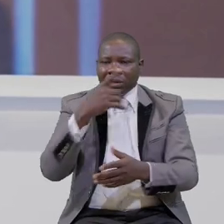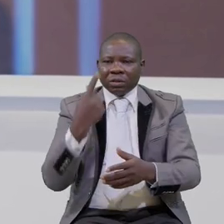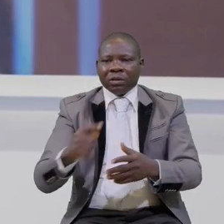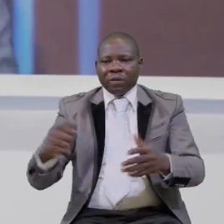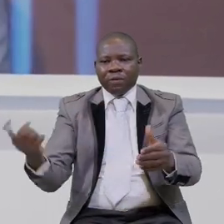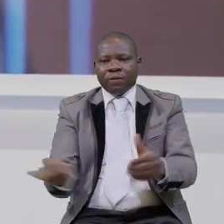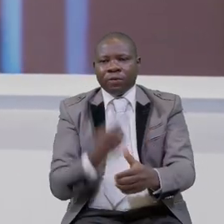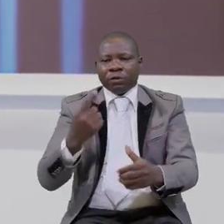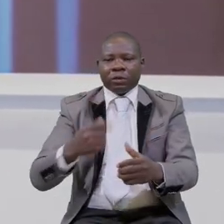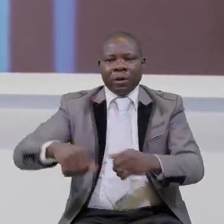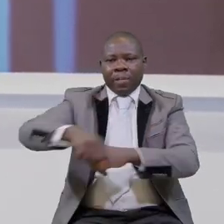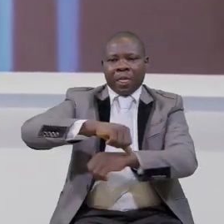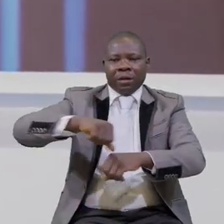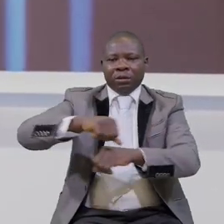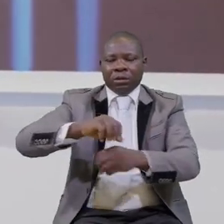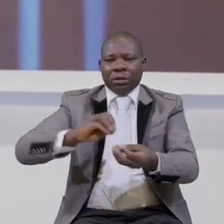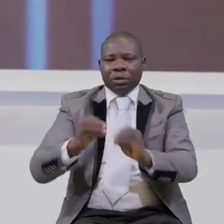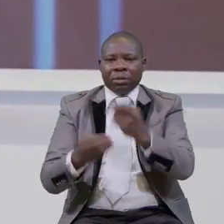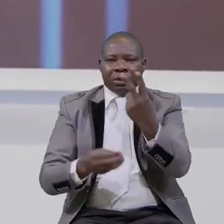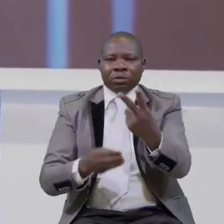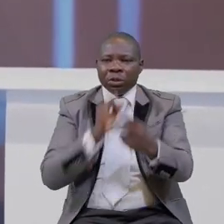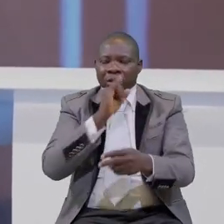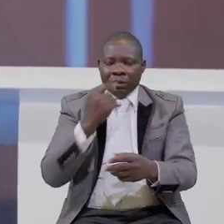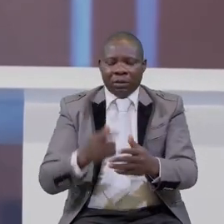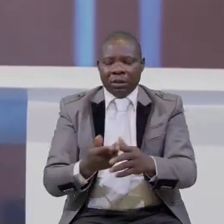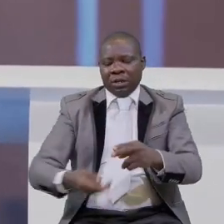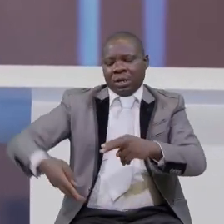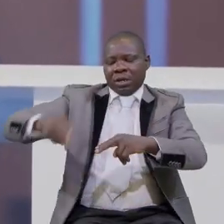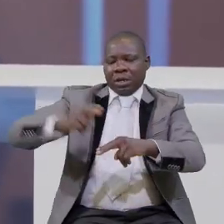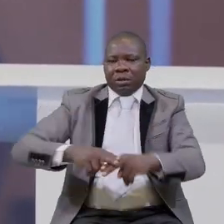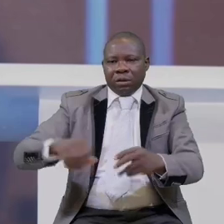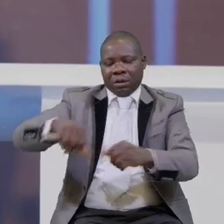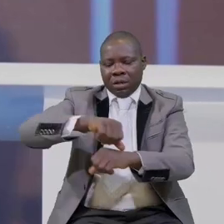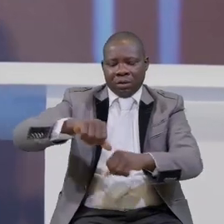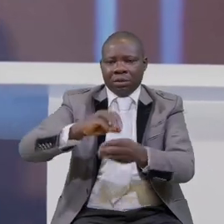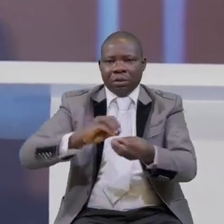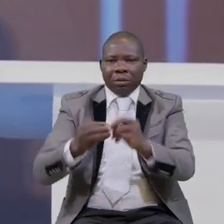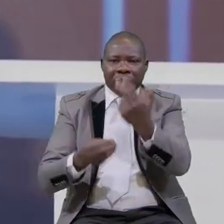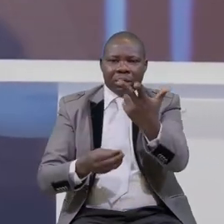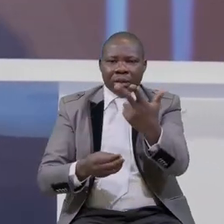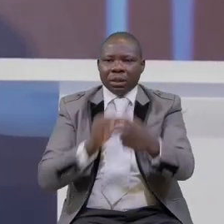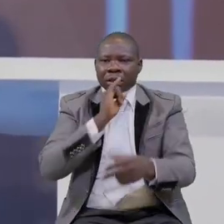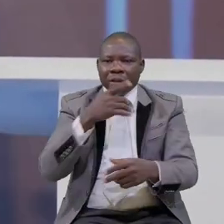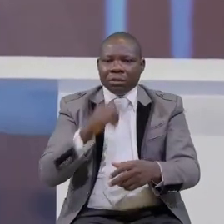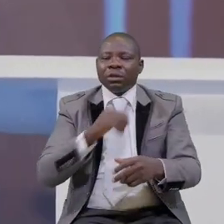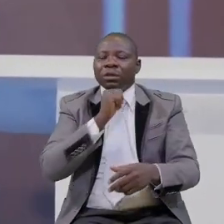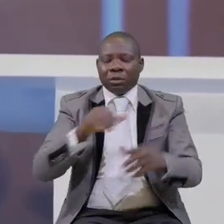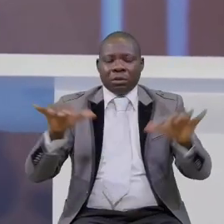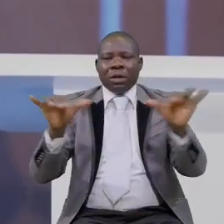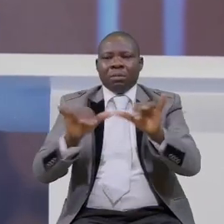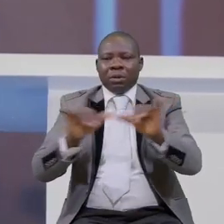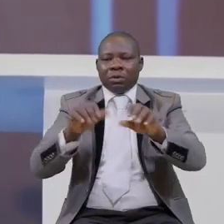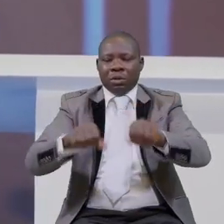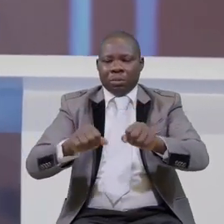L'onction initiale. Deuxièmement, c'est l'onction accrue. Et troisièmement, c'est